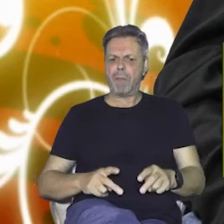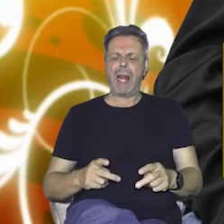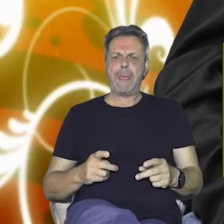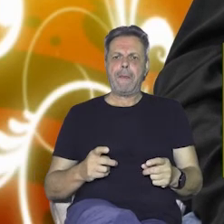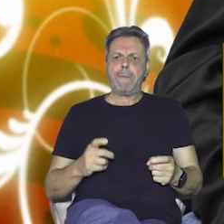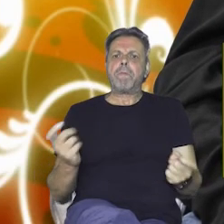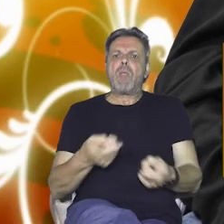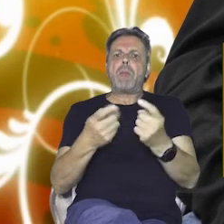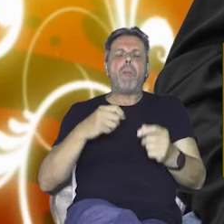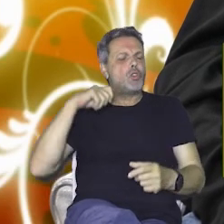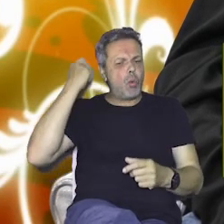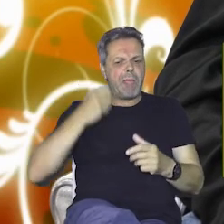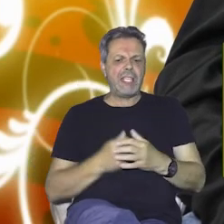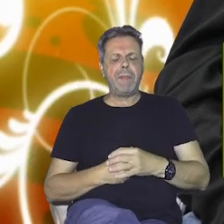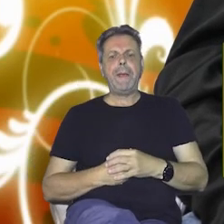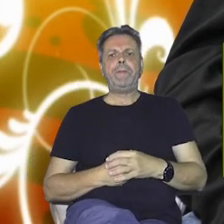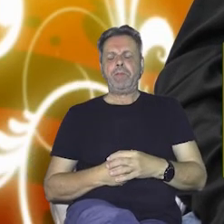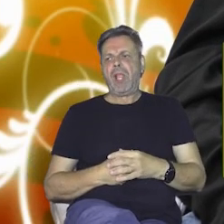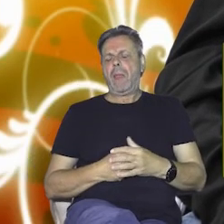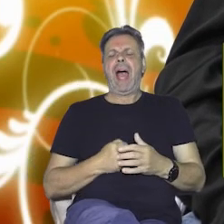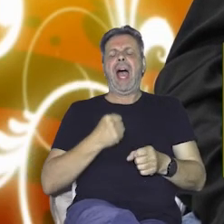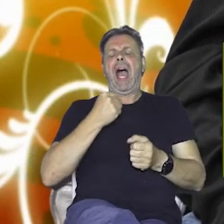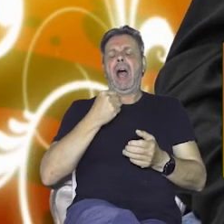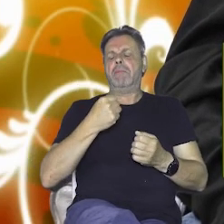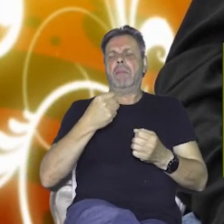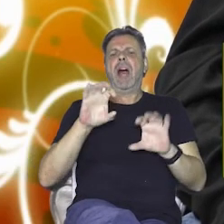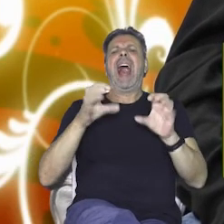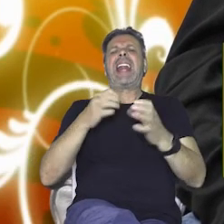promociju pjesme, kad je promovirana na radiopostajama.